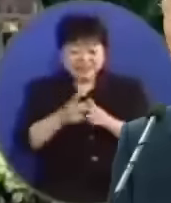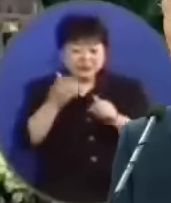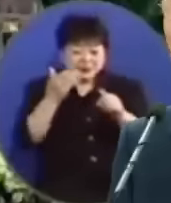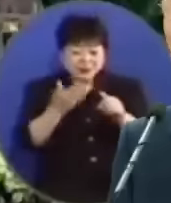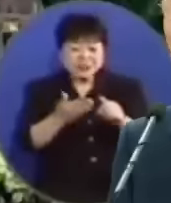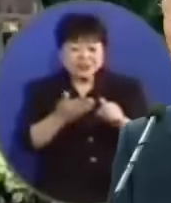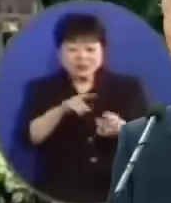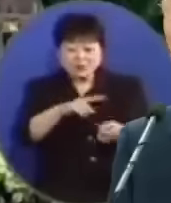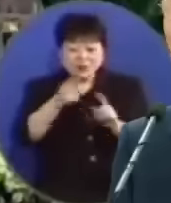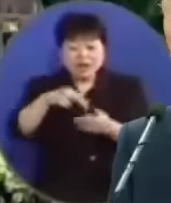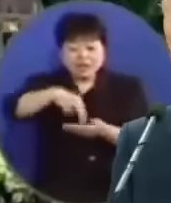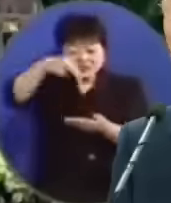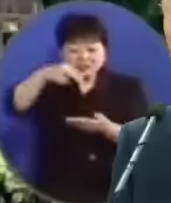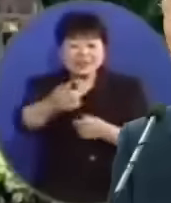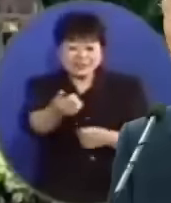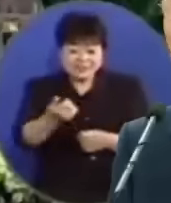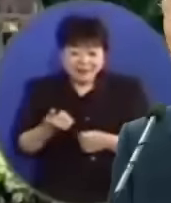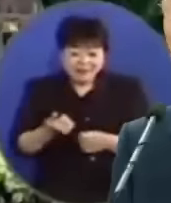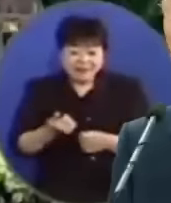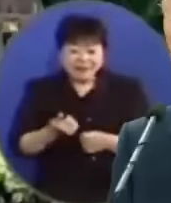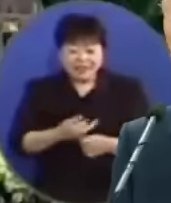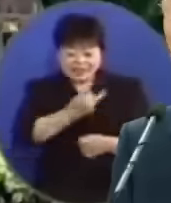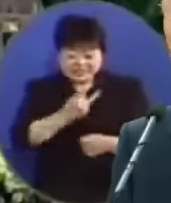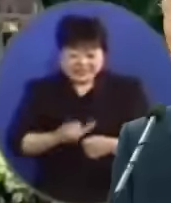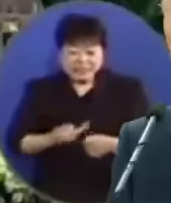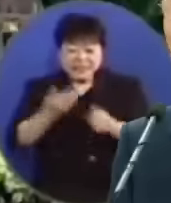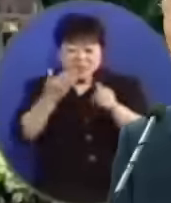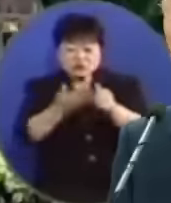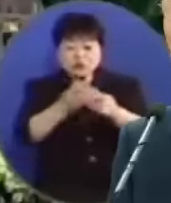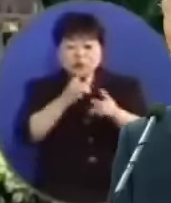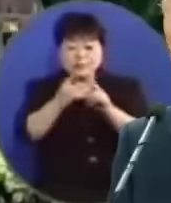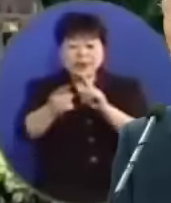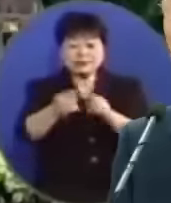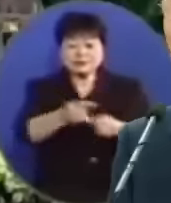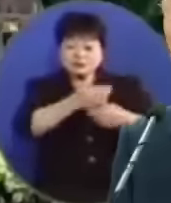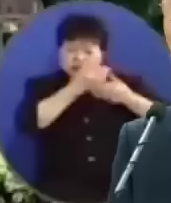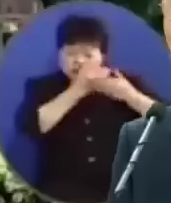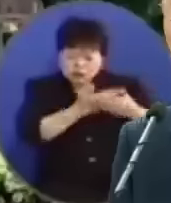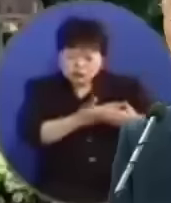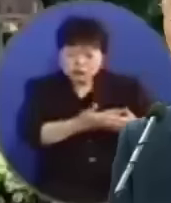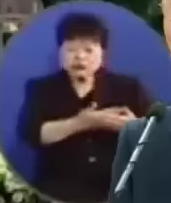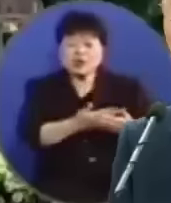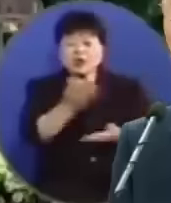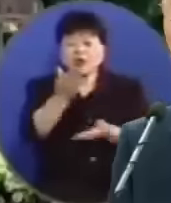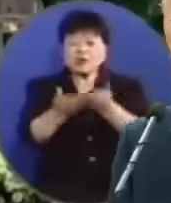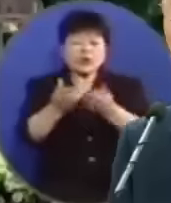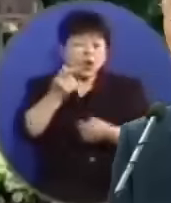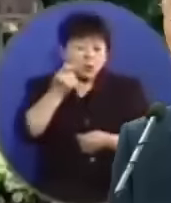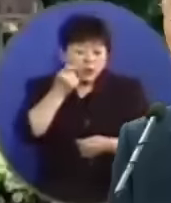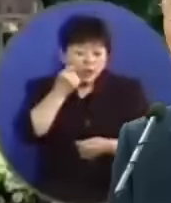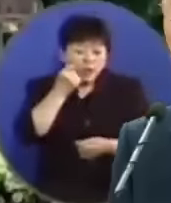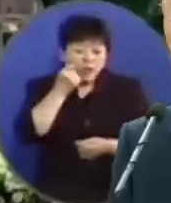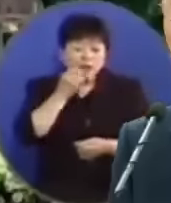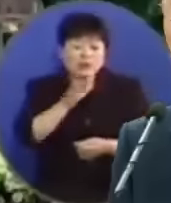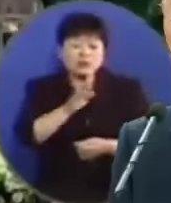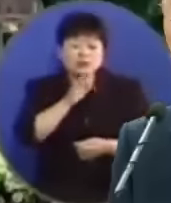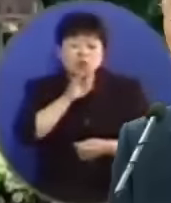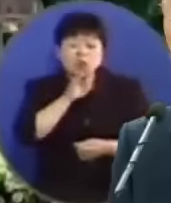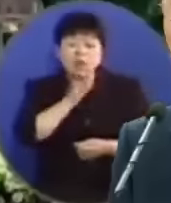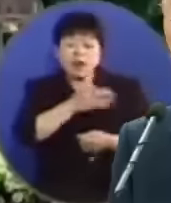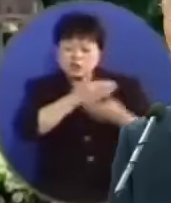예수님께서 부활승천하시기 전에 제자들에게 남기신 말씀의 중대성은 비교할 수 없이 지엄한